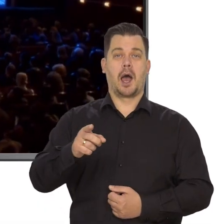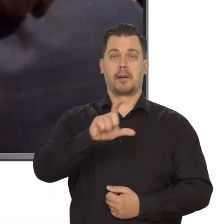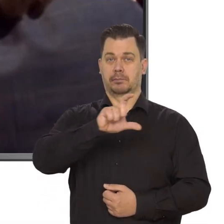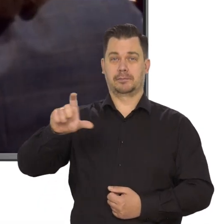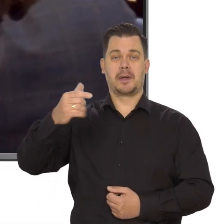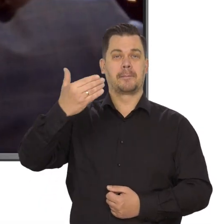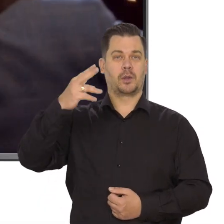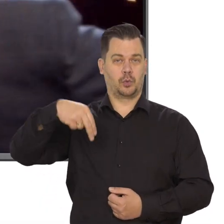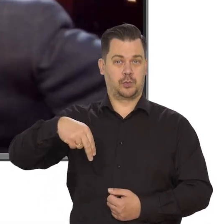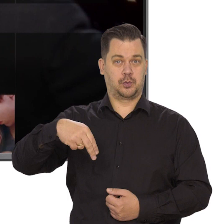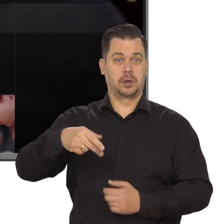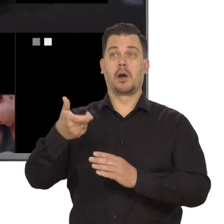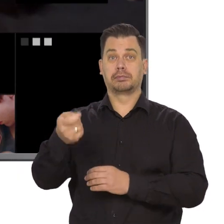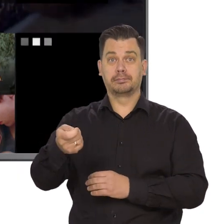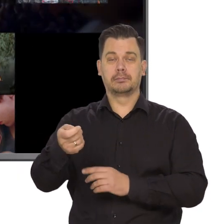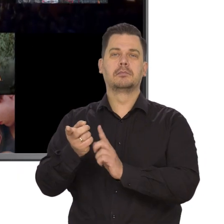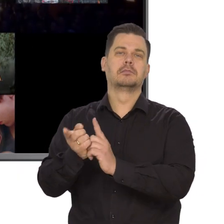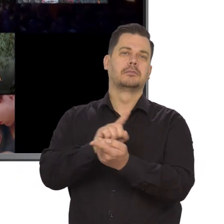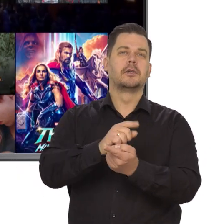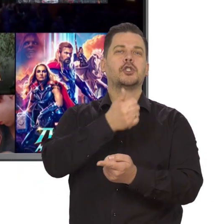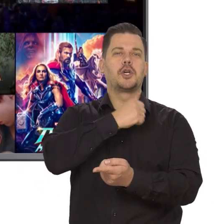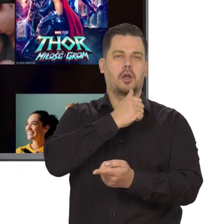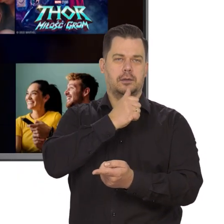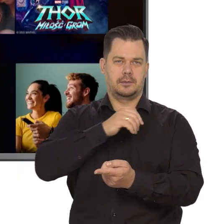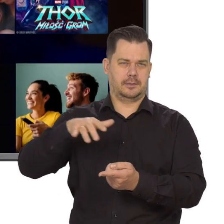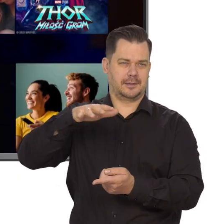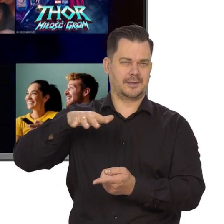menu dekodera i przejdź do sekcji Zielona strefa.